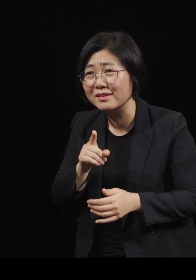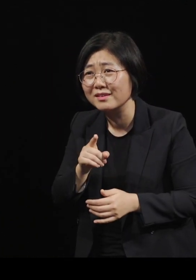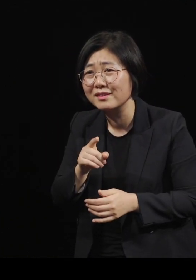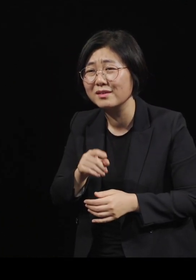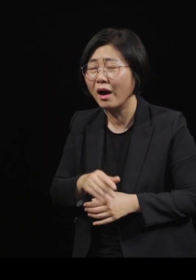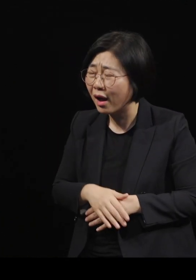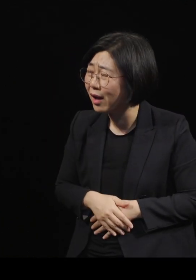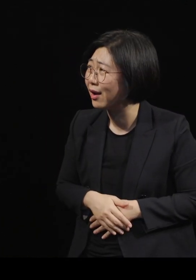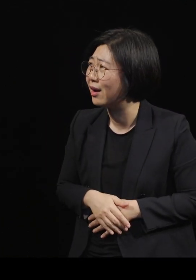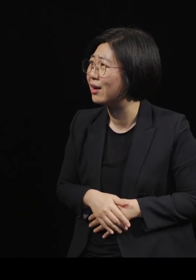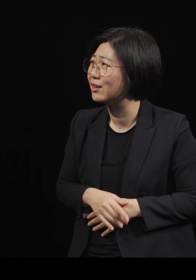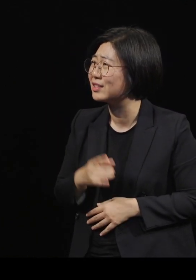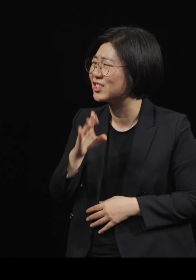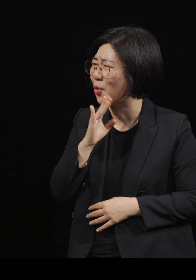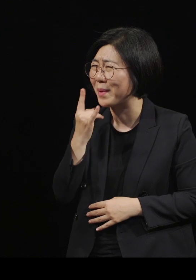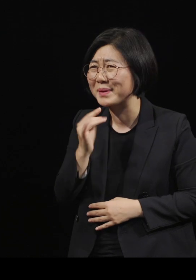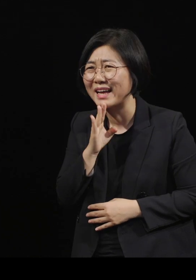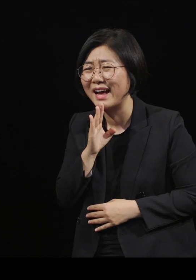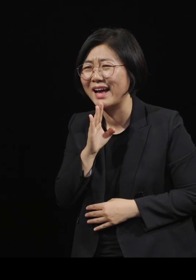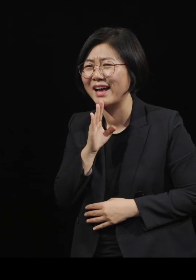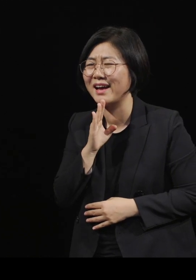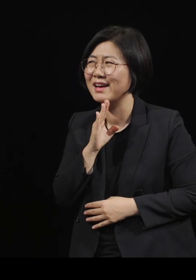또 친엄마 맞나?